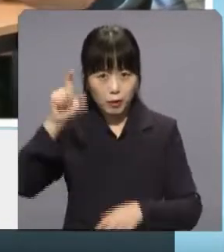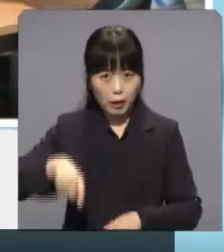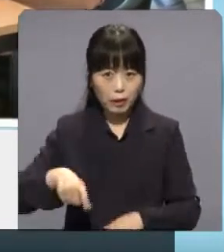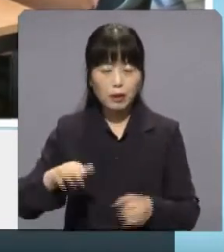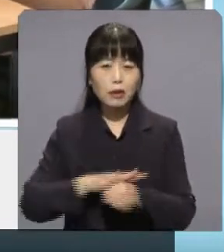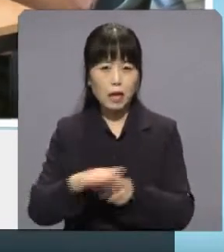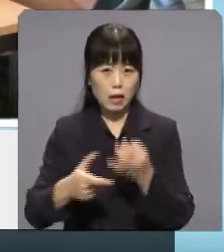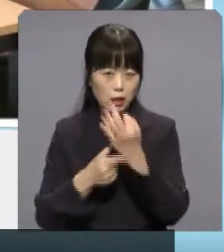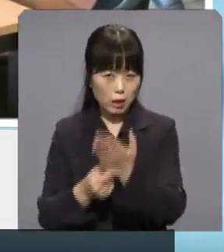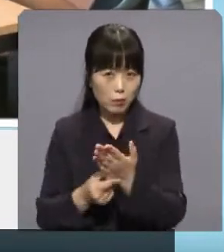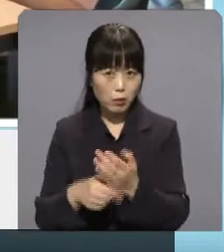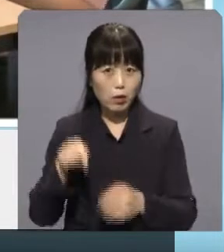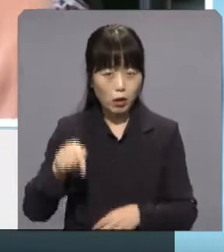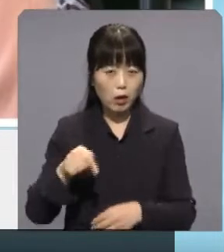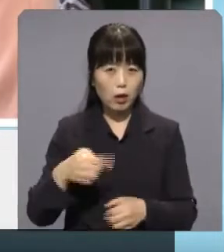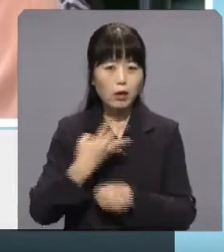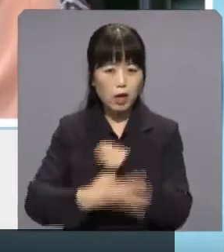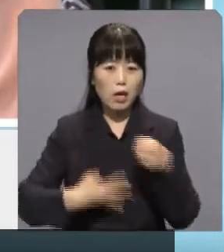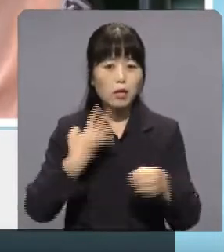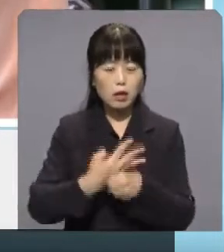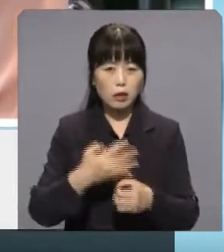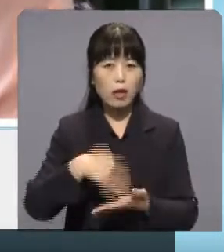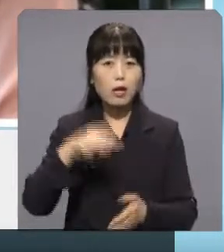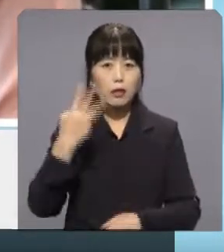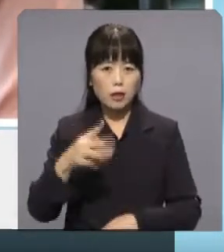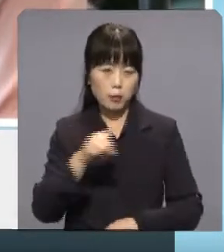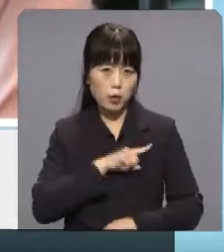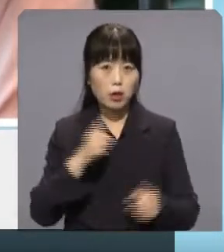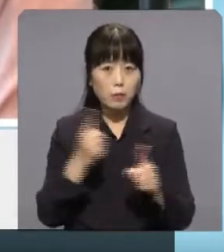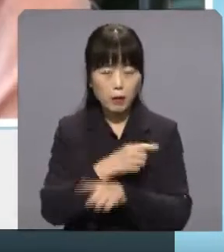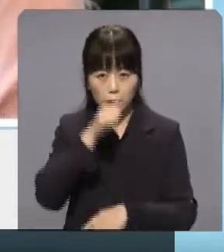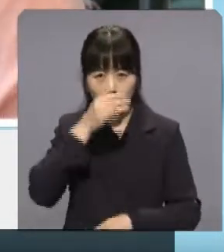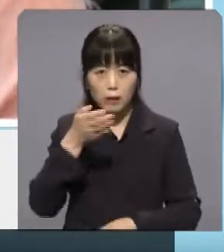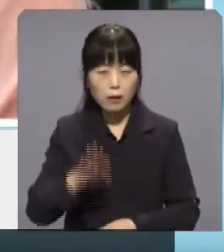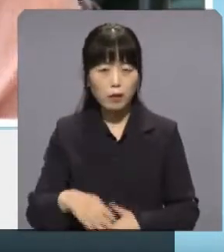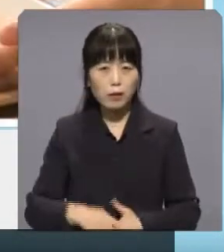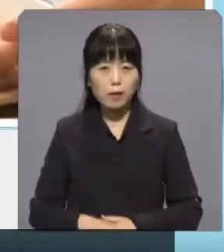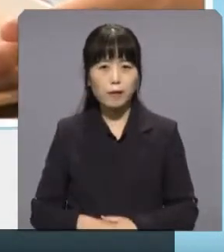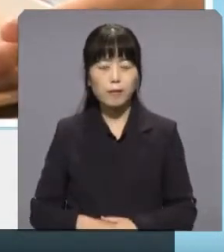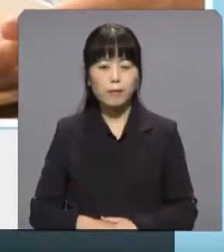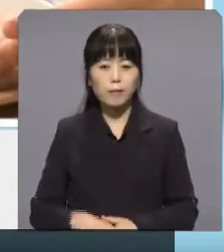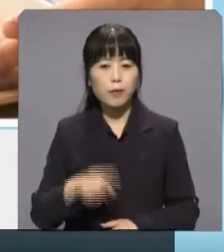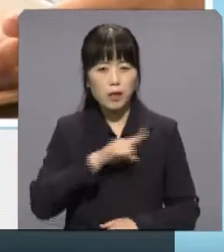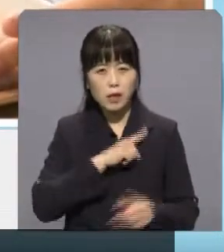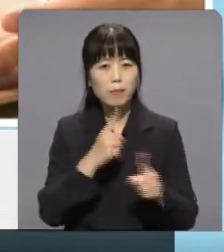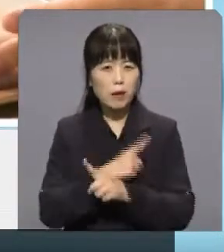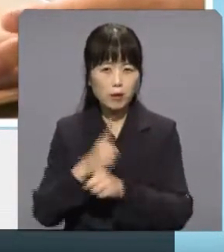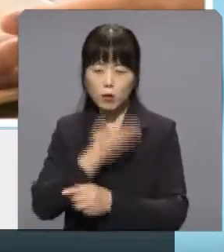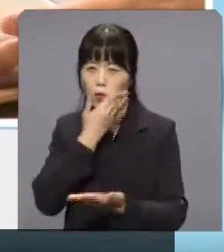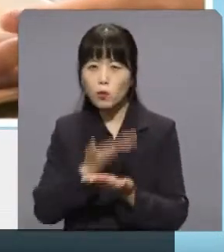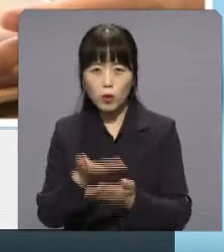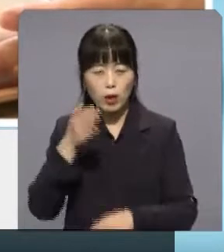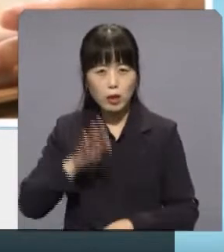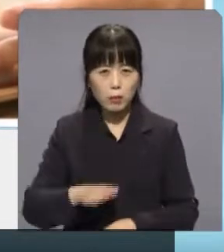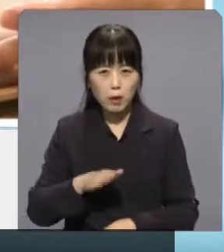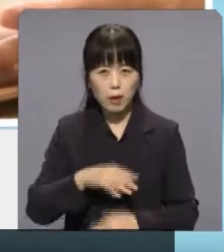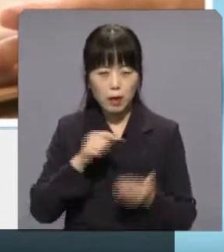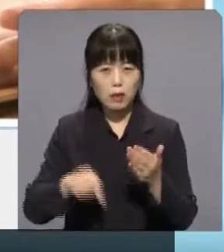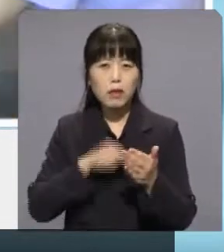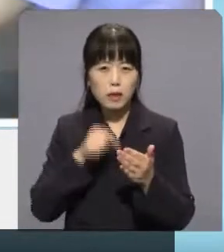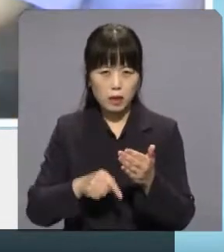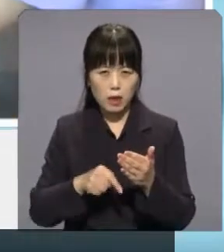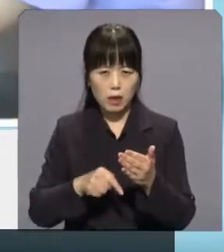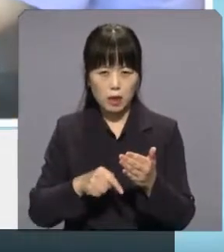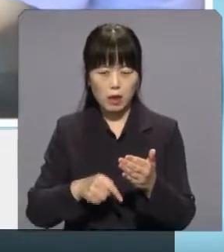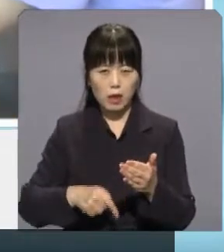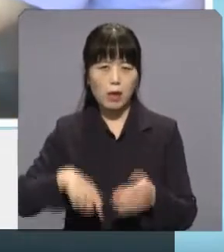이번에 사랑 상품권 4년 세 번이나 이름이 바뀌게 되는데이 뭐 이름 바꾸는 것도 중요하겠습니다만 어떻게 보면 매실을 다질 필요가